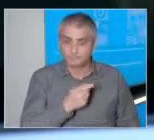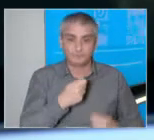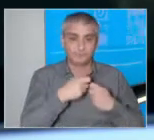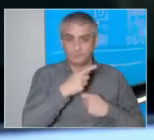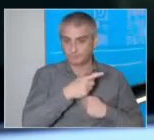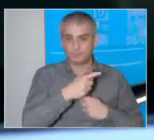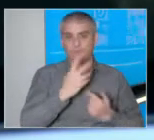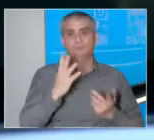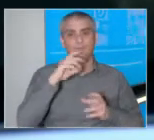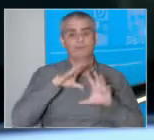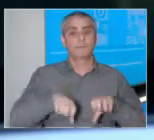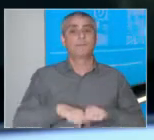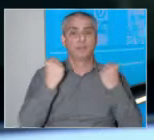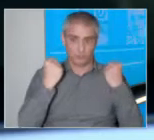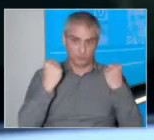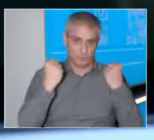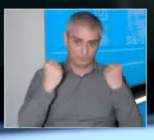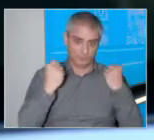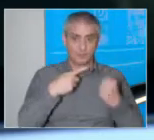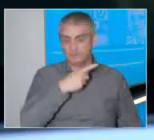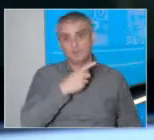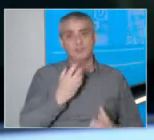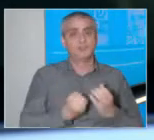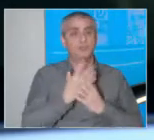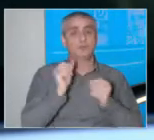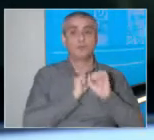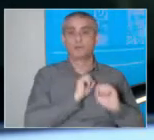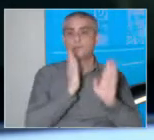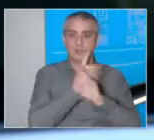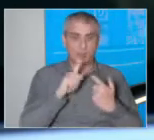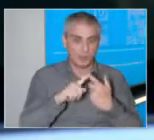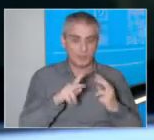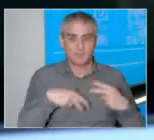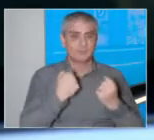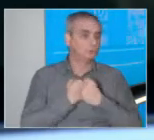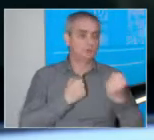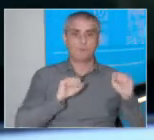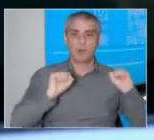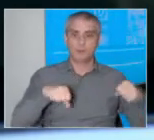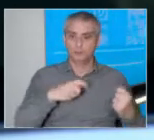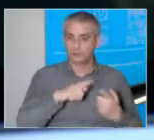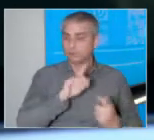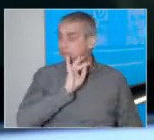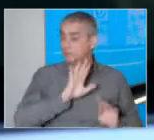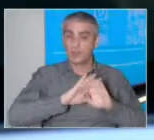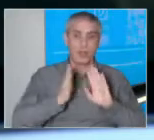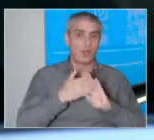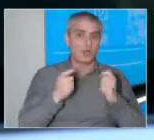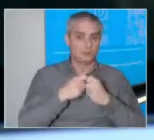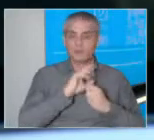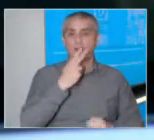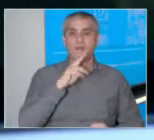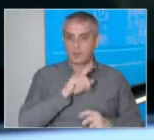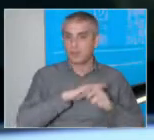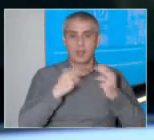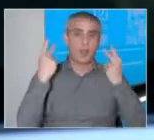האלה פירקו את המחנה הלאומי. הקימו ממשלה עם תומכי טרור, החזירו את השמאל לשלטון, הפנו עורף לכל השותפים, לכל ההבטחות,